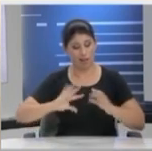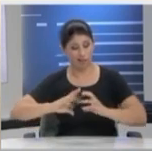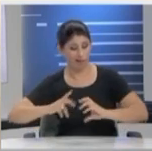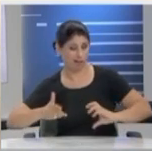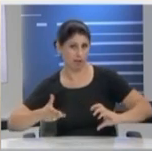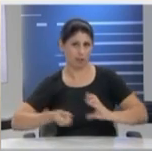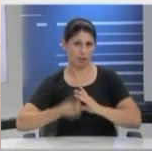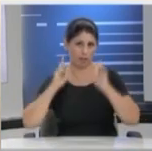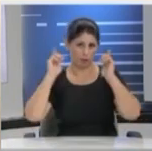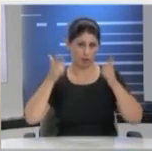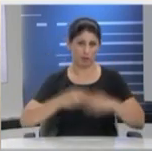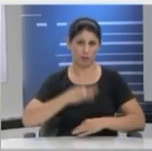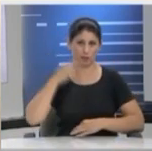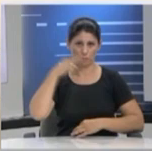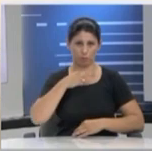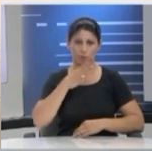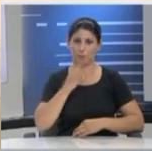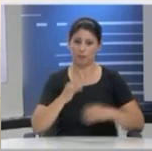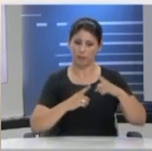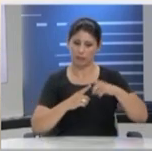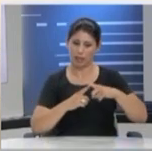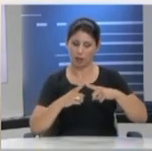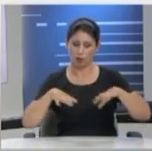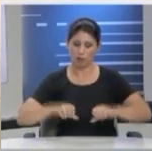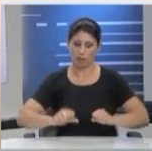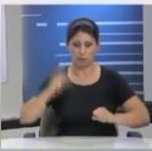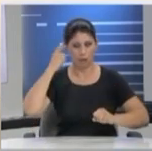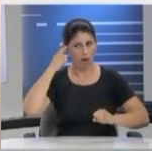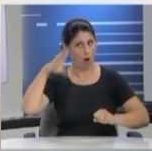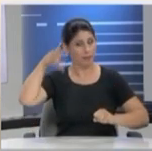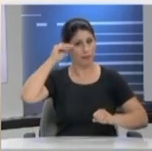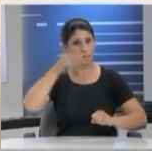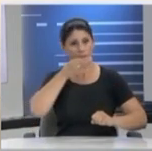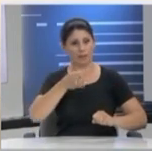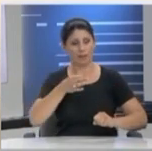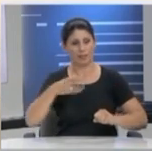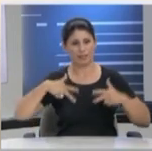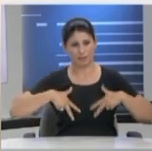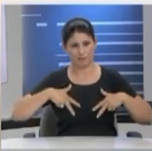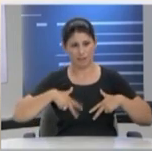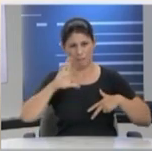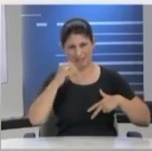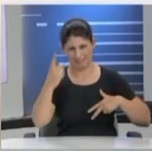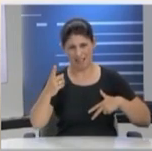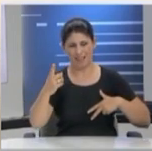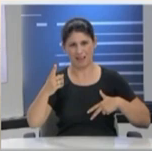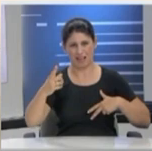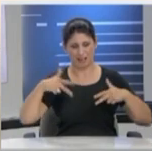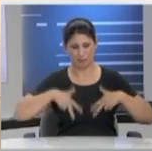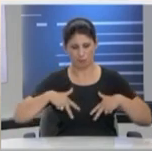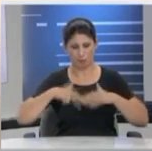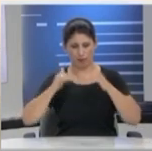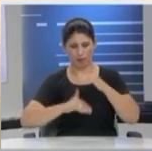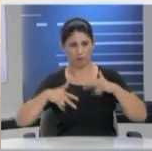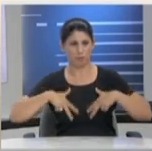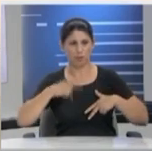Δημοκρατία. Κύριε Πρωθυπουργέ, επειδή είστε τεχνοκράτης στο μυαλό και στην αντίληψη, πείτε μου, κυβέρνηση με 51 υπουργούς και υφυπουργούς υπάρχει. Εσείς